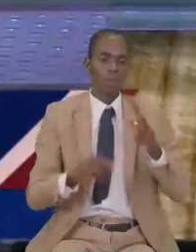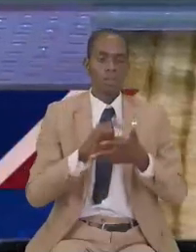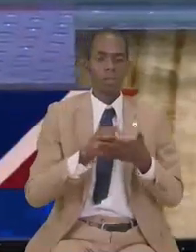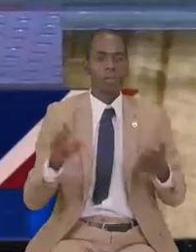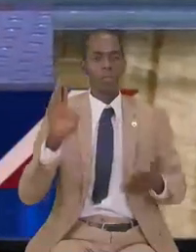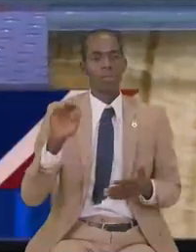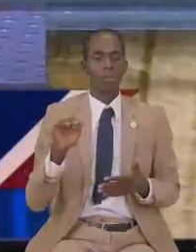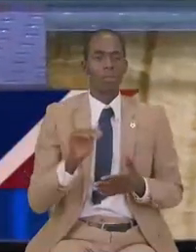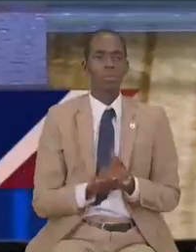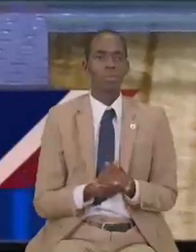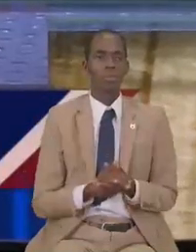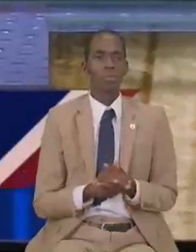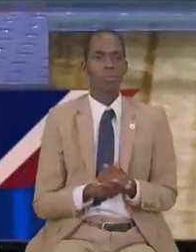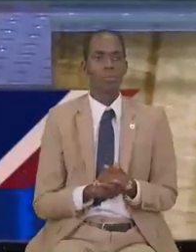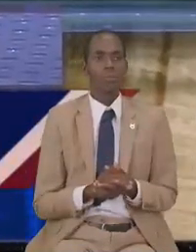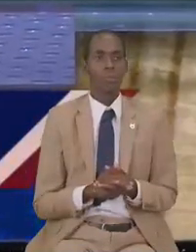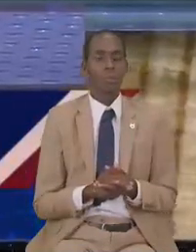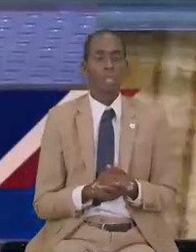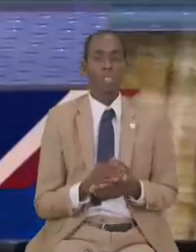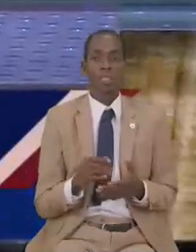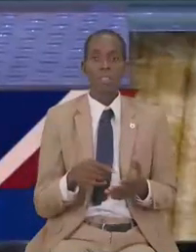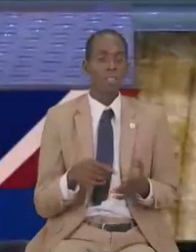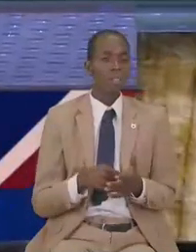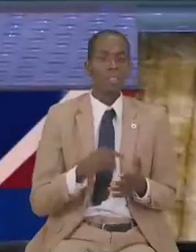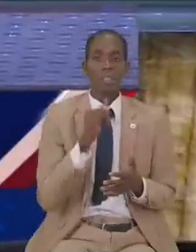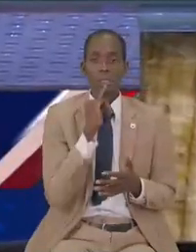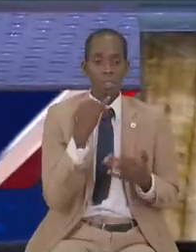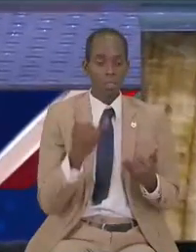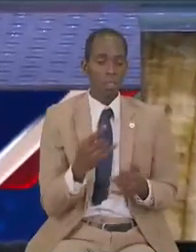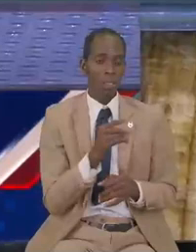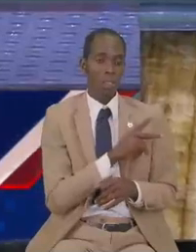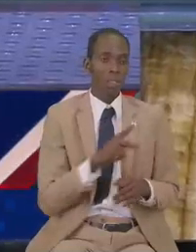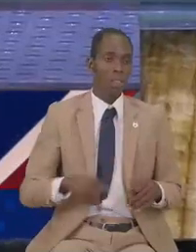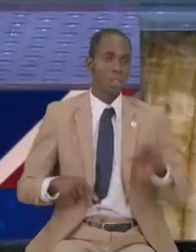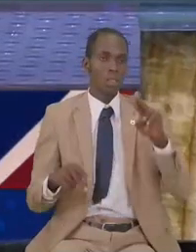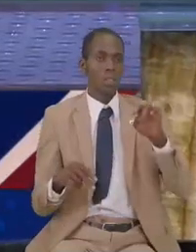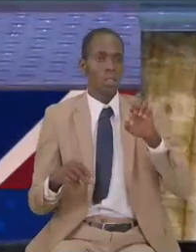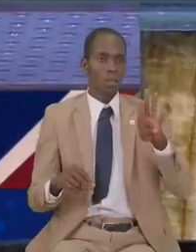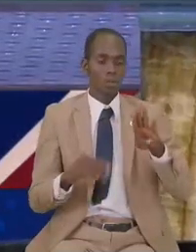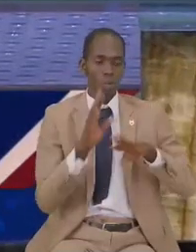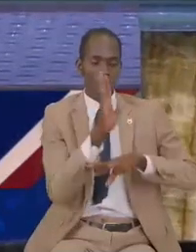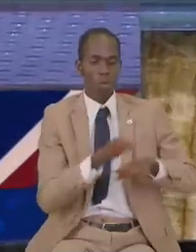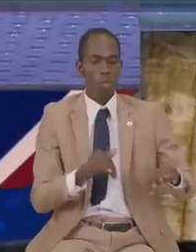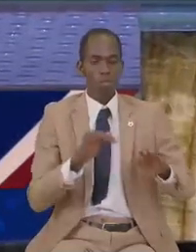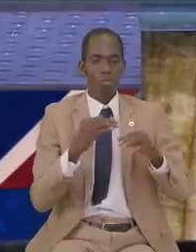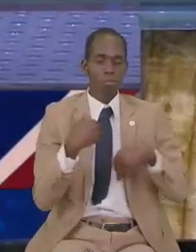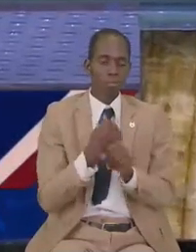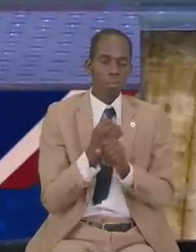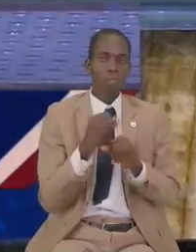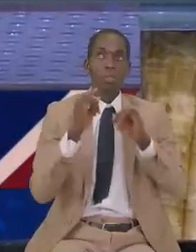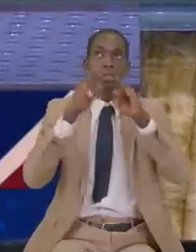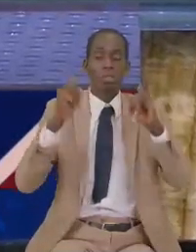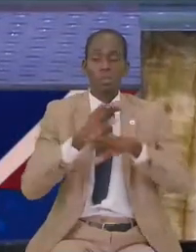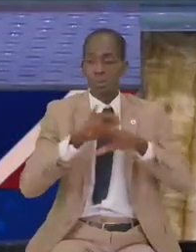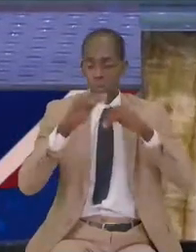Daniel 3, 15. Voici Nebuchadnezzar maintenant qui les appelle. Maintenant que j'ai érigé mon